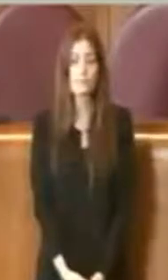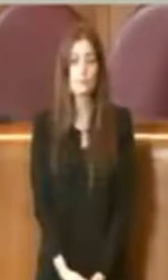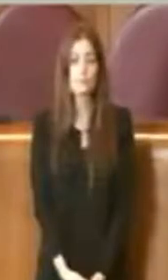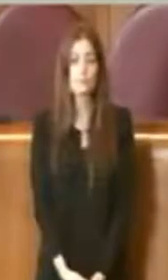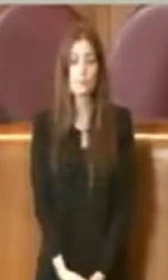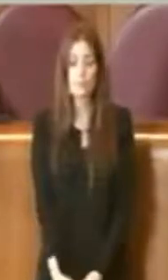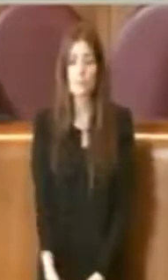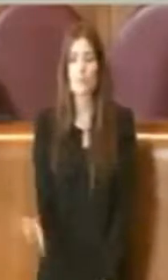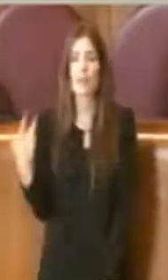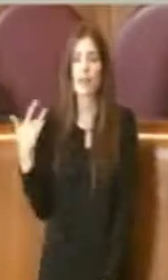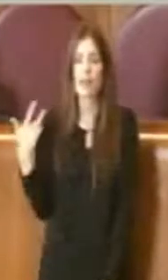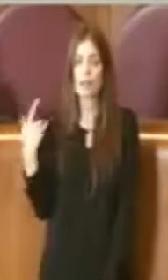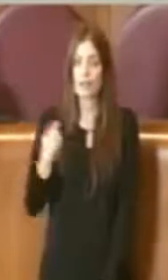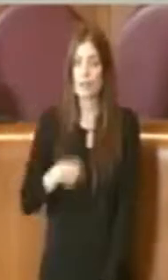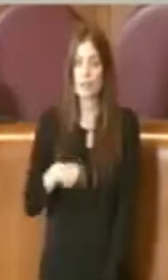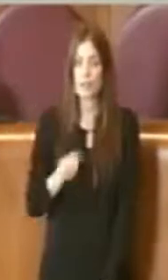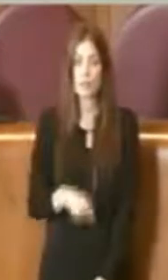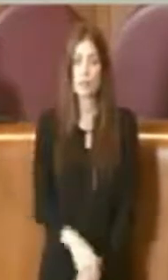Grazie Presidente.